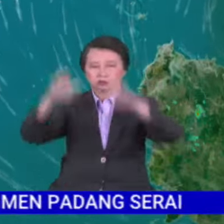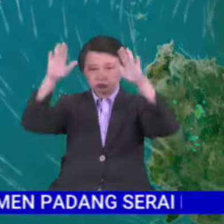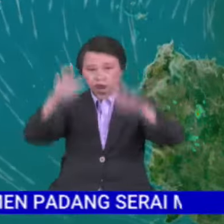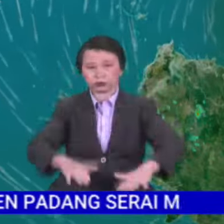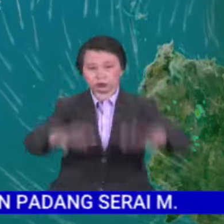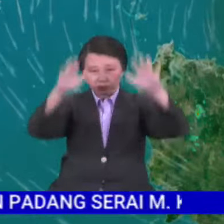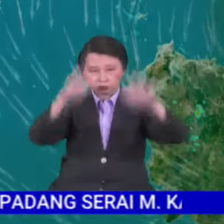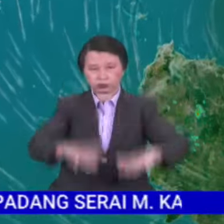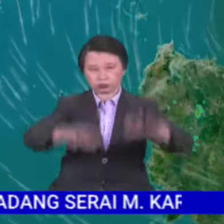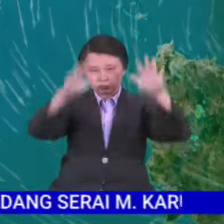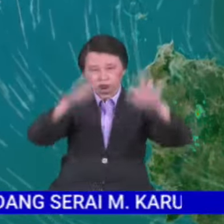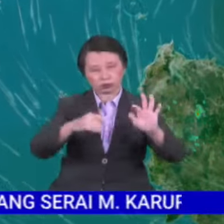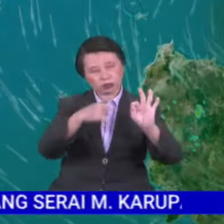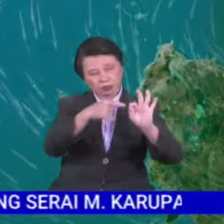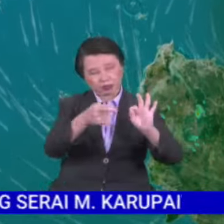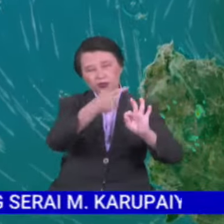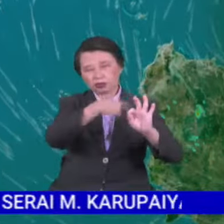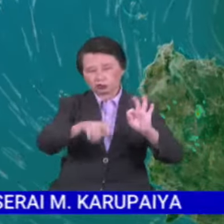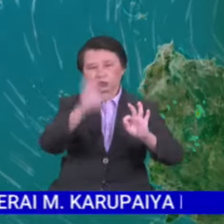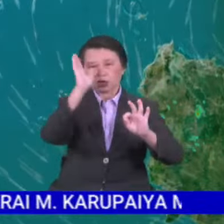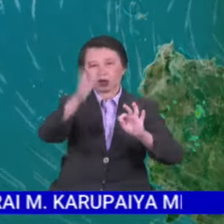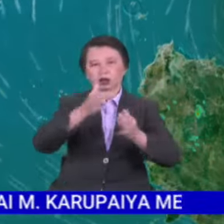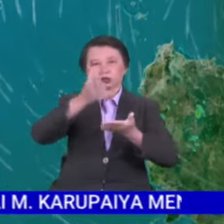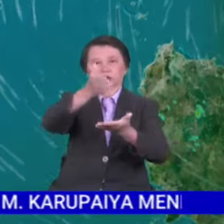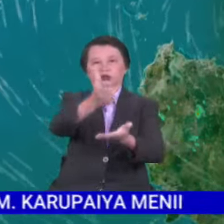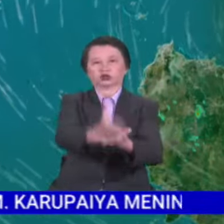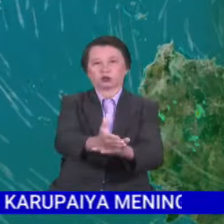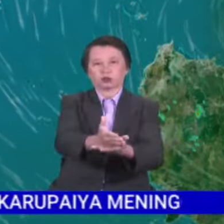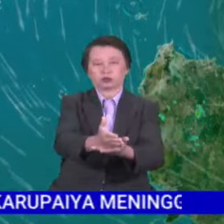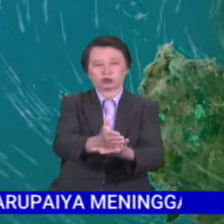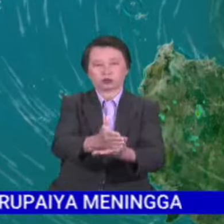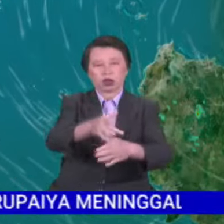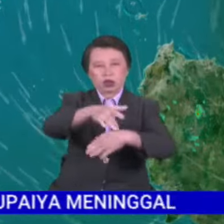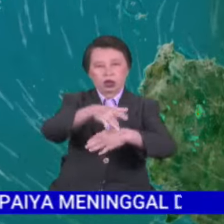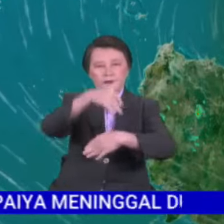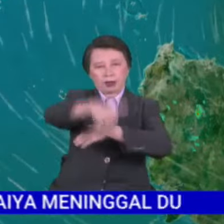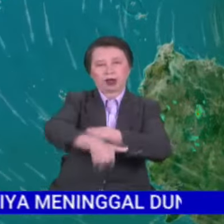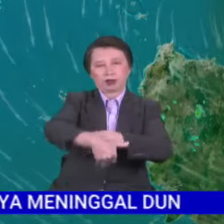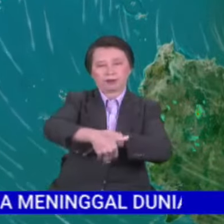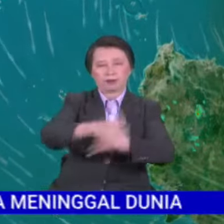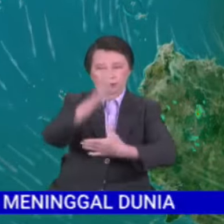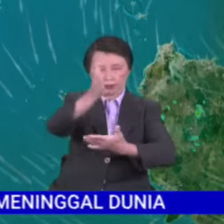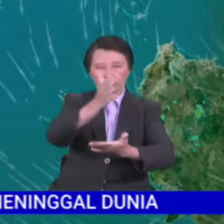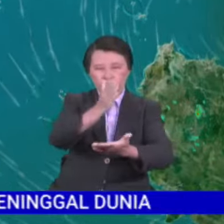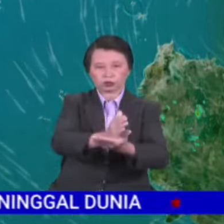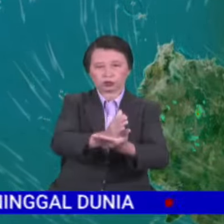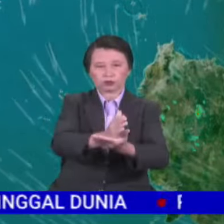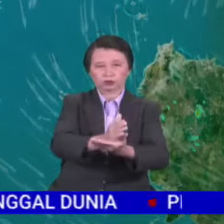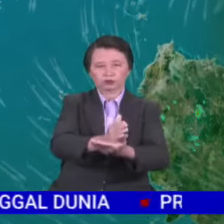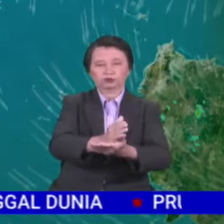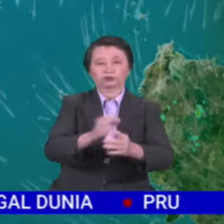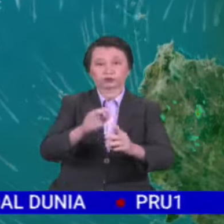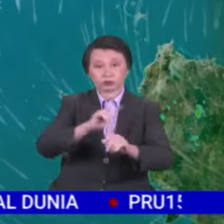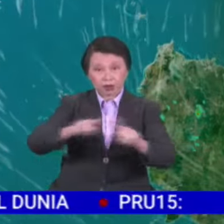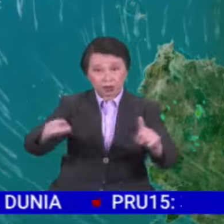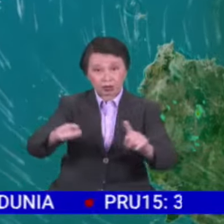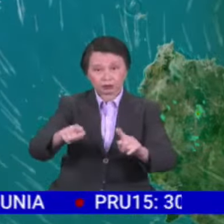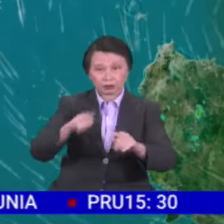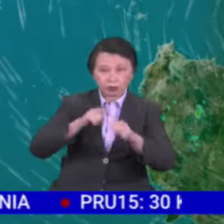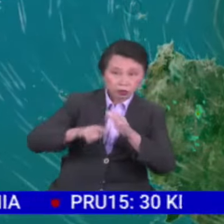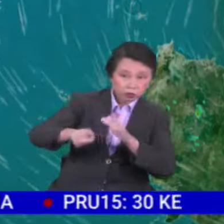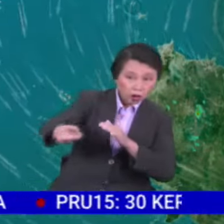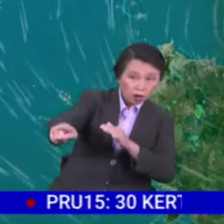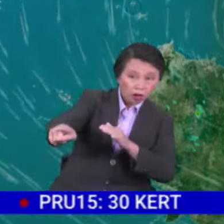ini dijangkakan akan berangsur reda menjelang awal malam nanti kecuali melibatkan bahagian